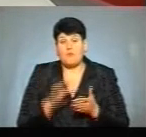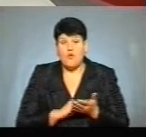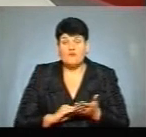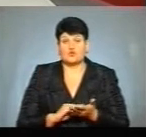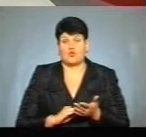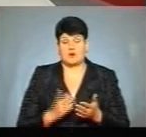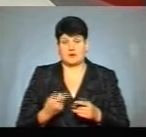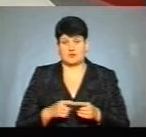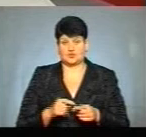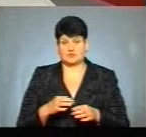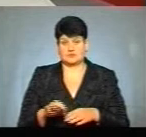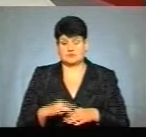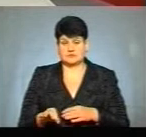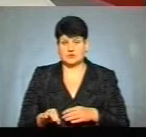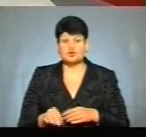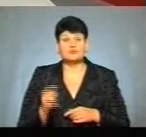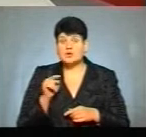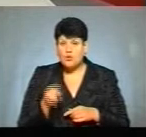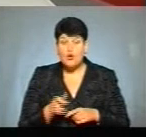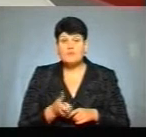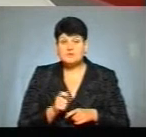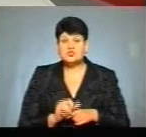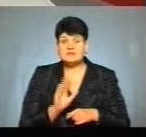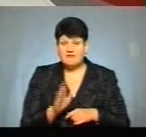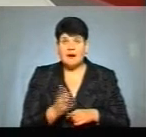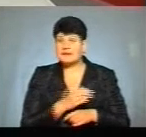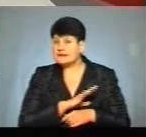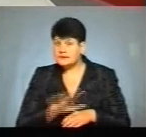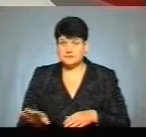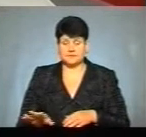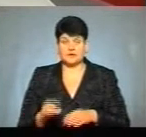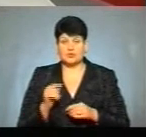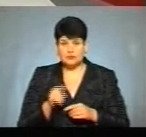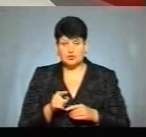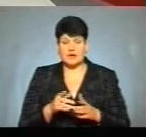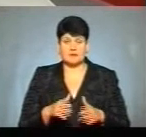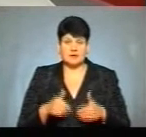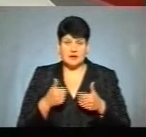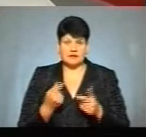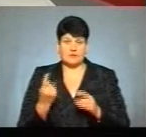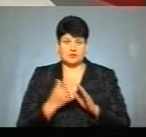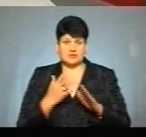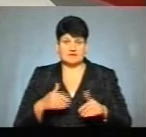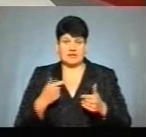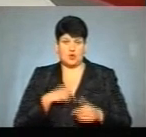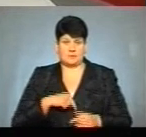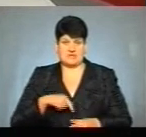повторення такого насилля, що такого з вами більше не станеться. Тому в першу чергу я би радила звертатись до